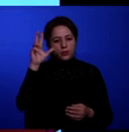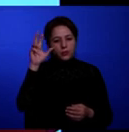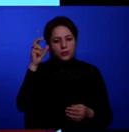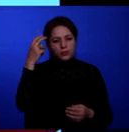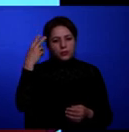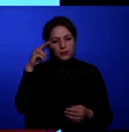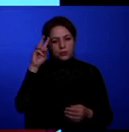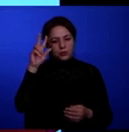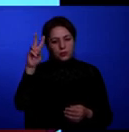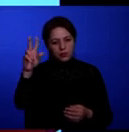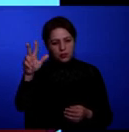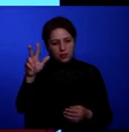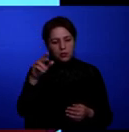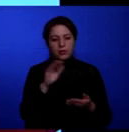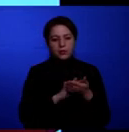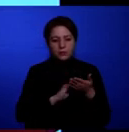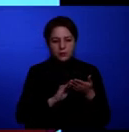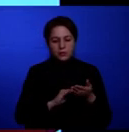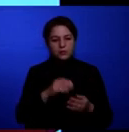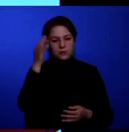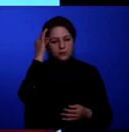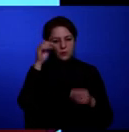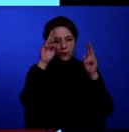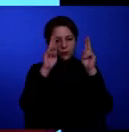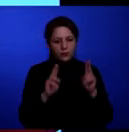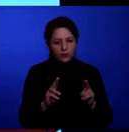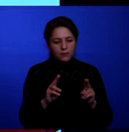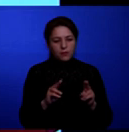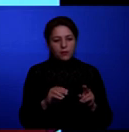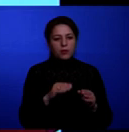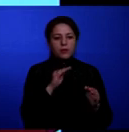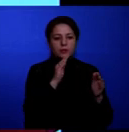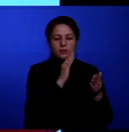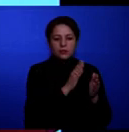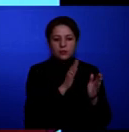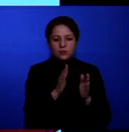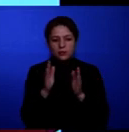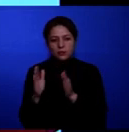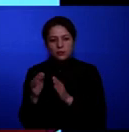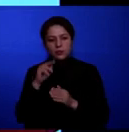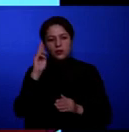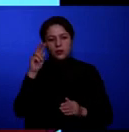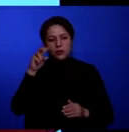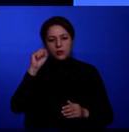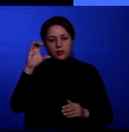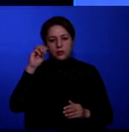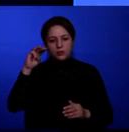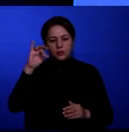записать и вспомнить правила а также создать кластер на тему дорога